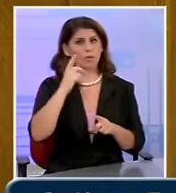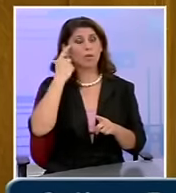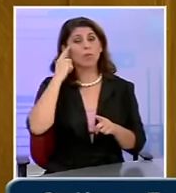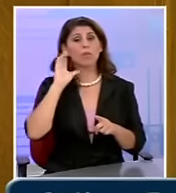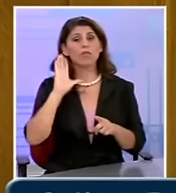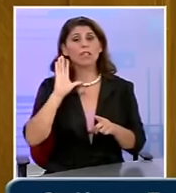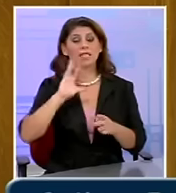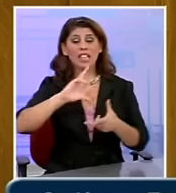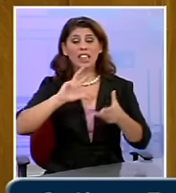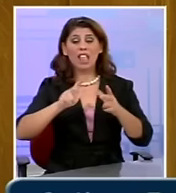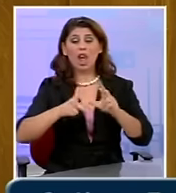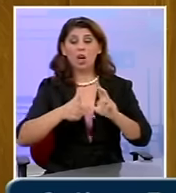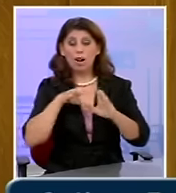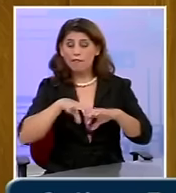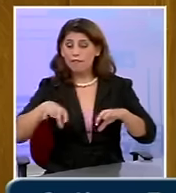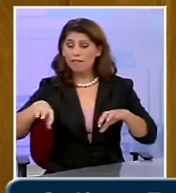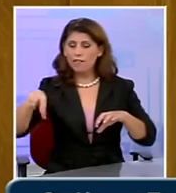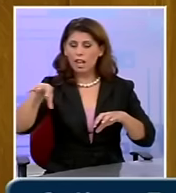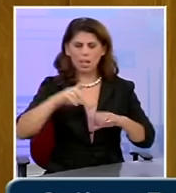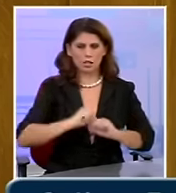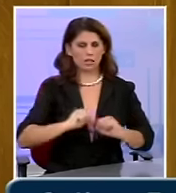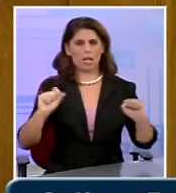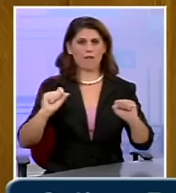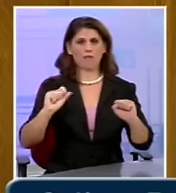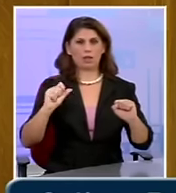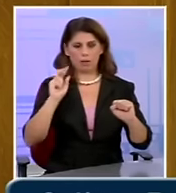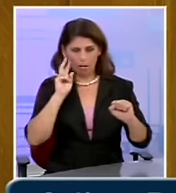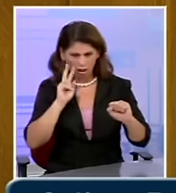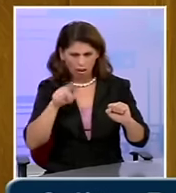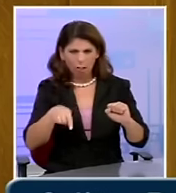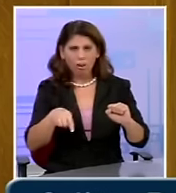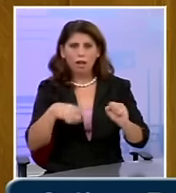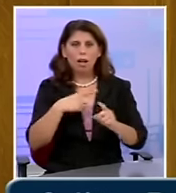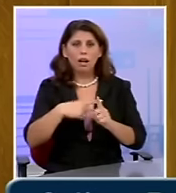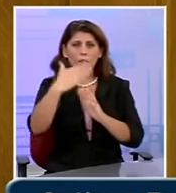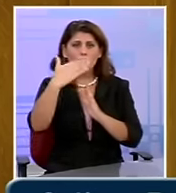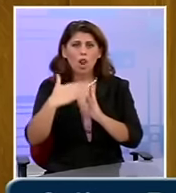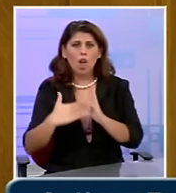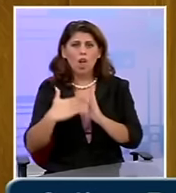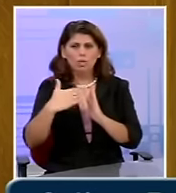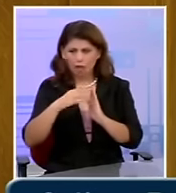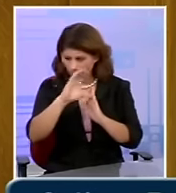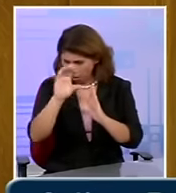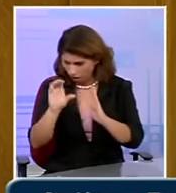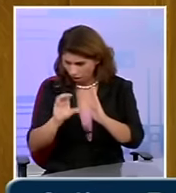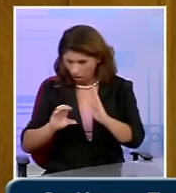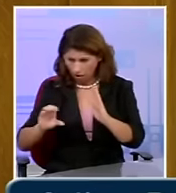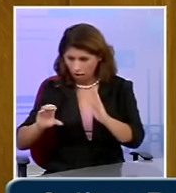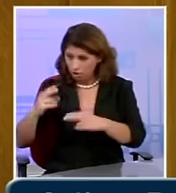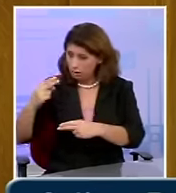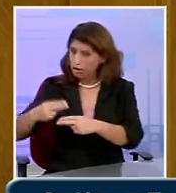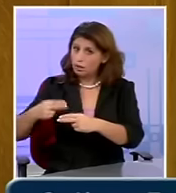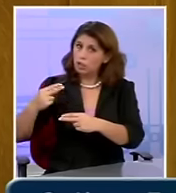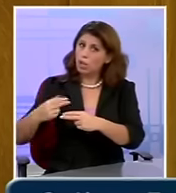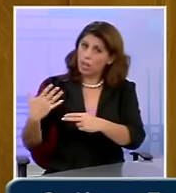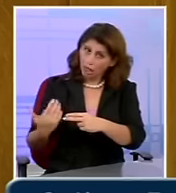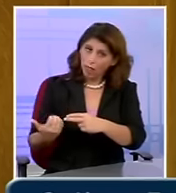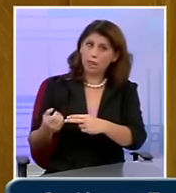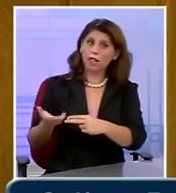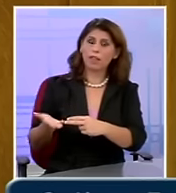τη γεωγραφία και ξαφνικά συνειδητοποίησαν ότι η Ελλάδα είναι στο Νότο, ότι έχει σύνορα,